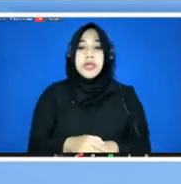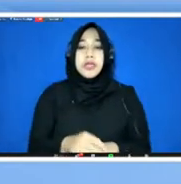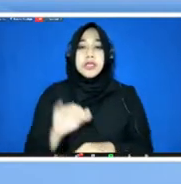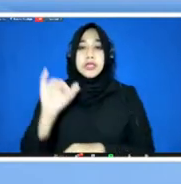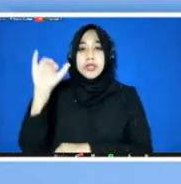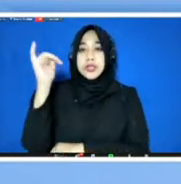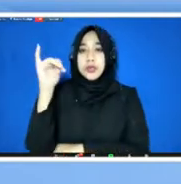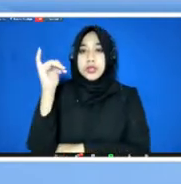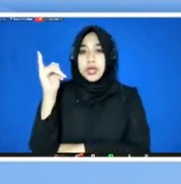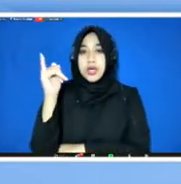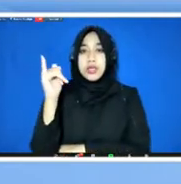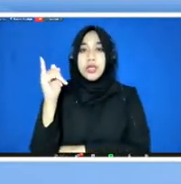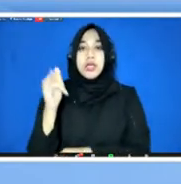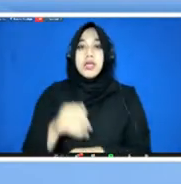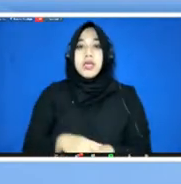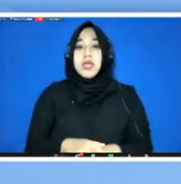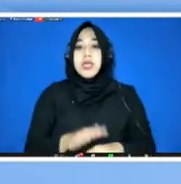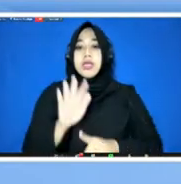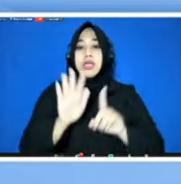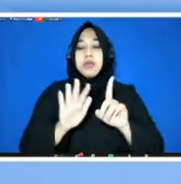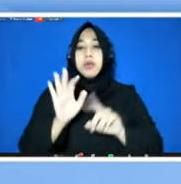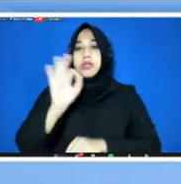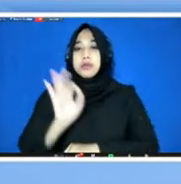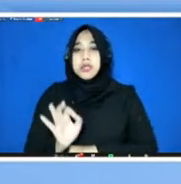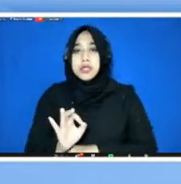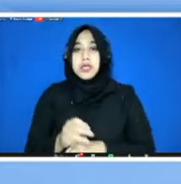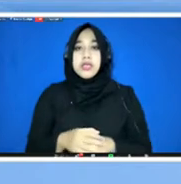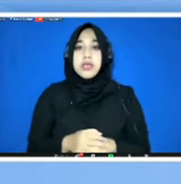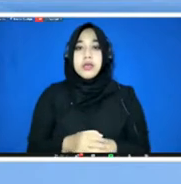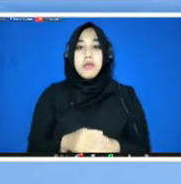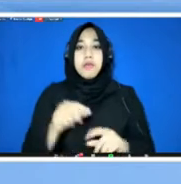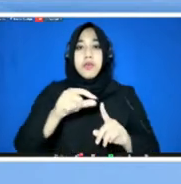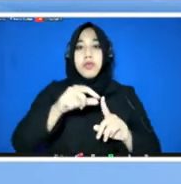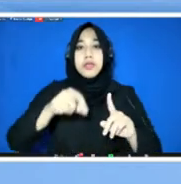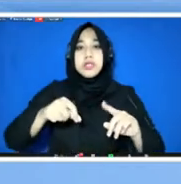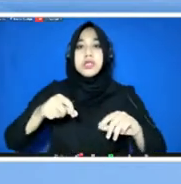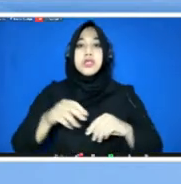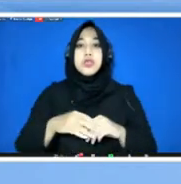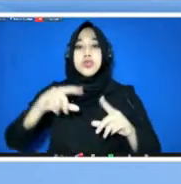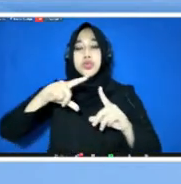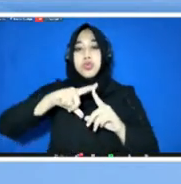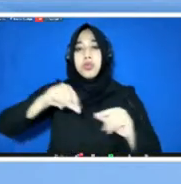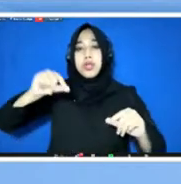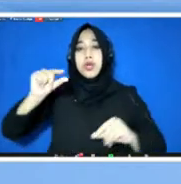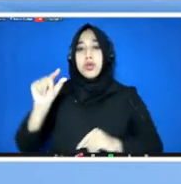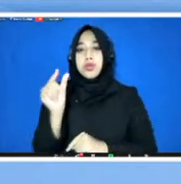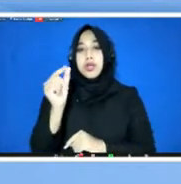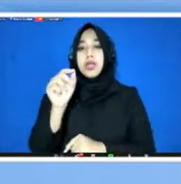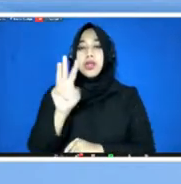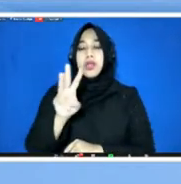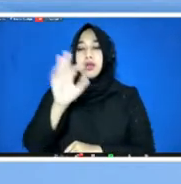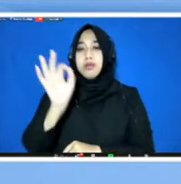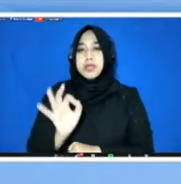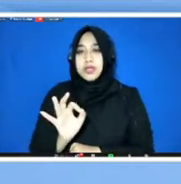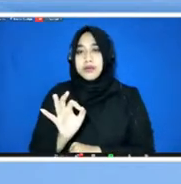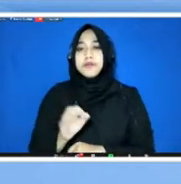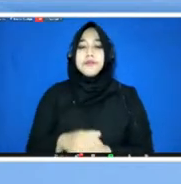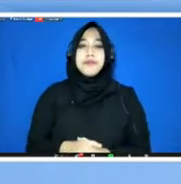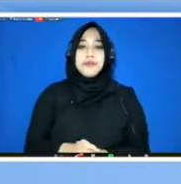Istimewa Yogyakarta sebanyak 15%, dan Provinsi Sumatera Utara sebanyak 3%.